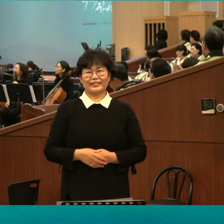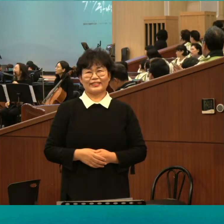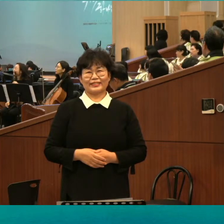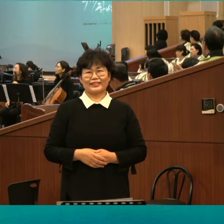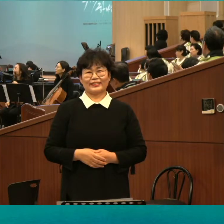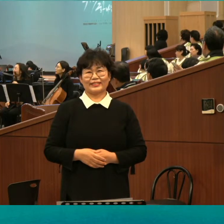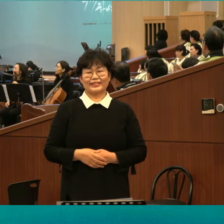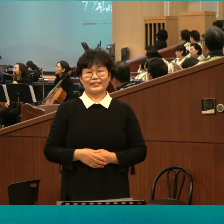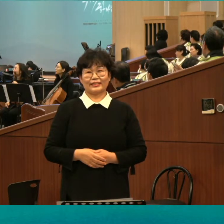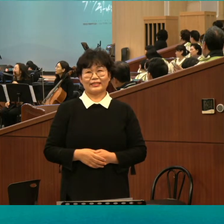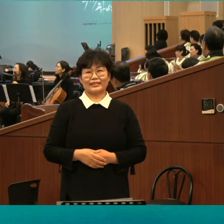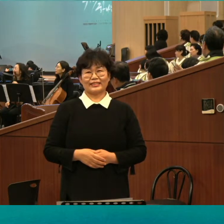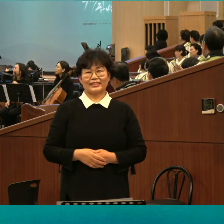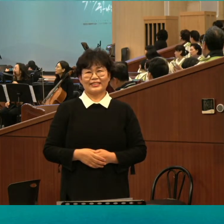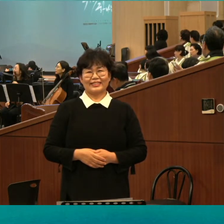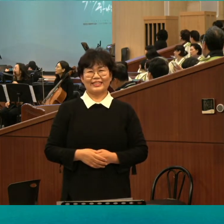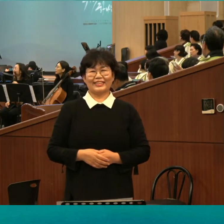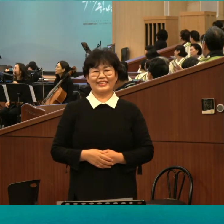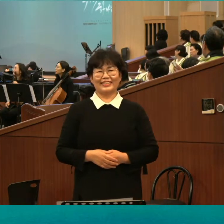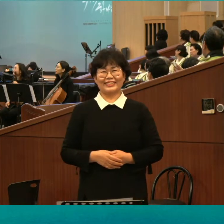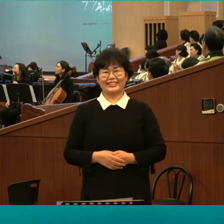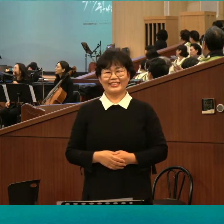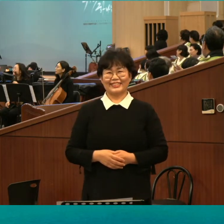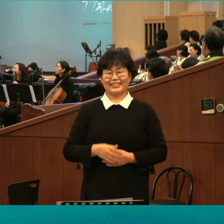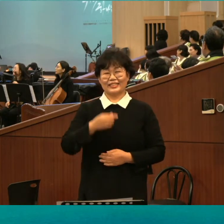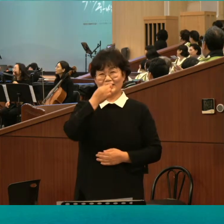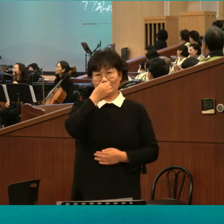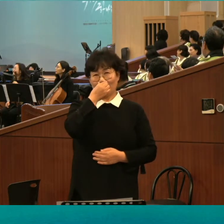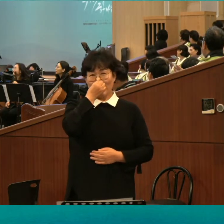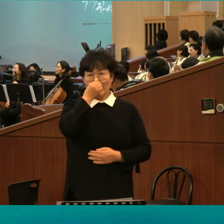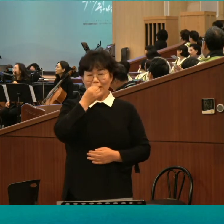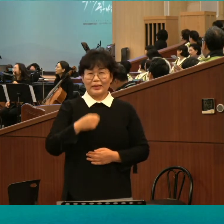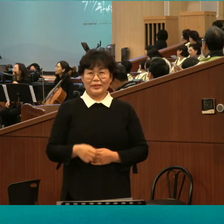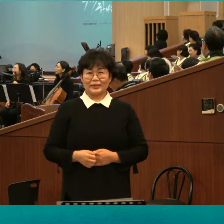담당 교육자가 매우 당황해하고 있습니다.